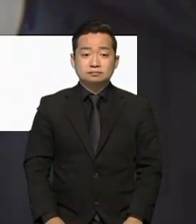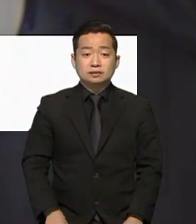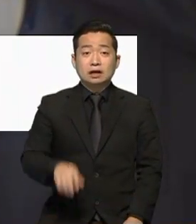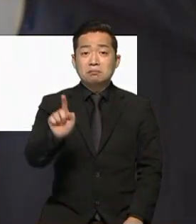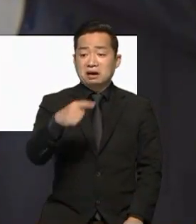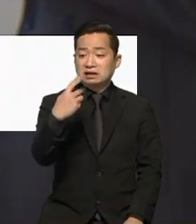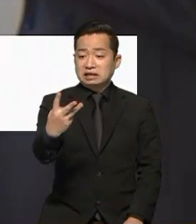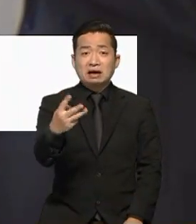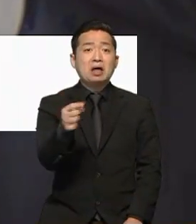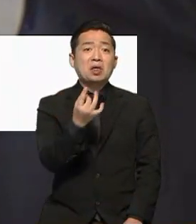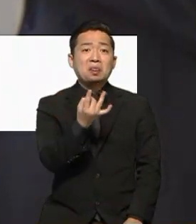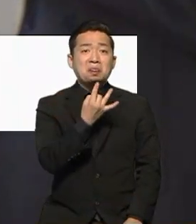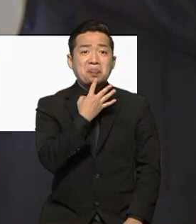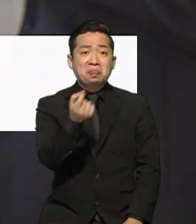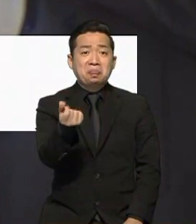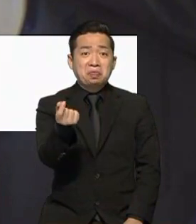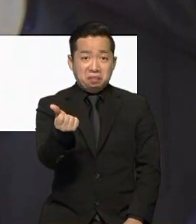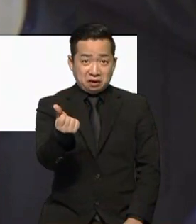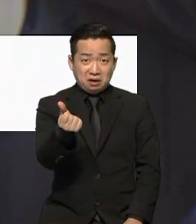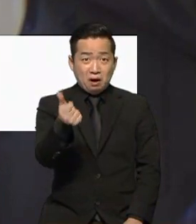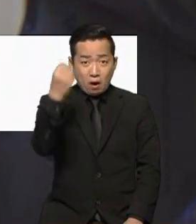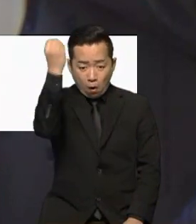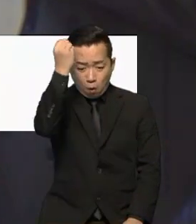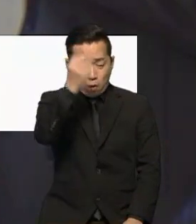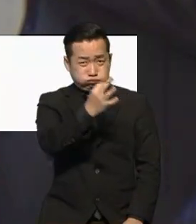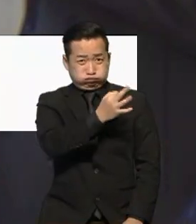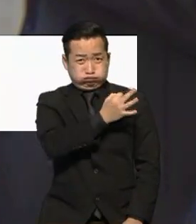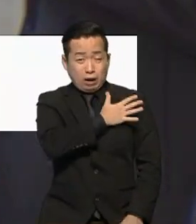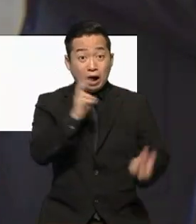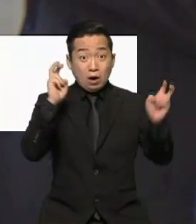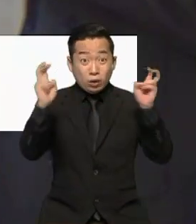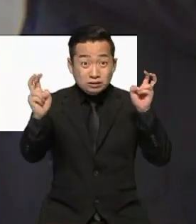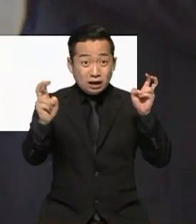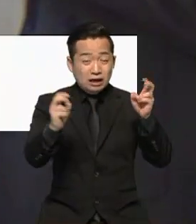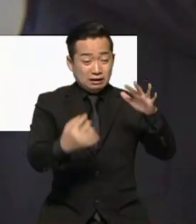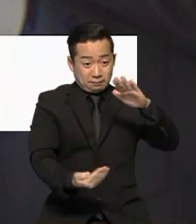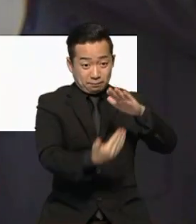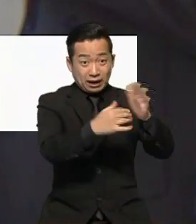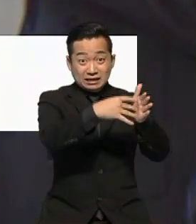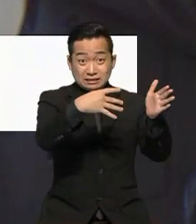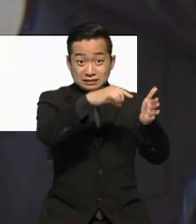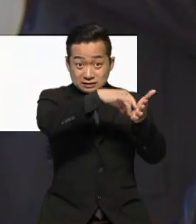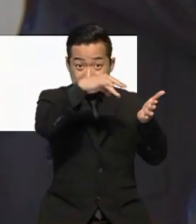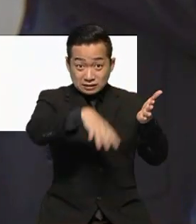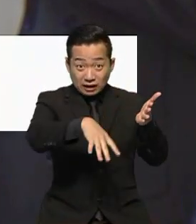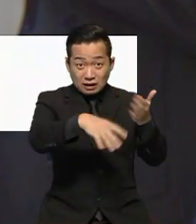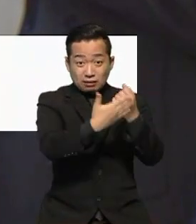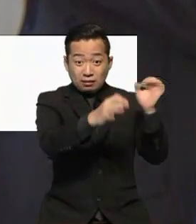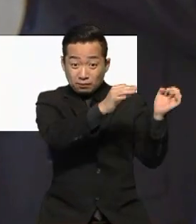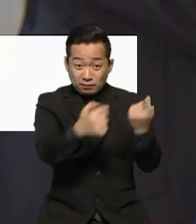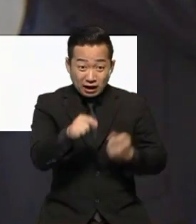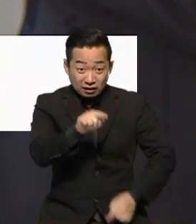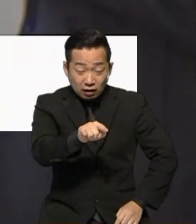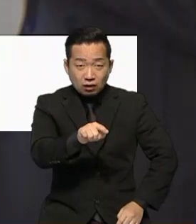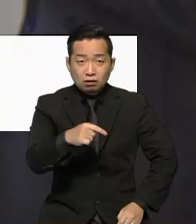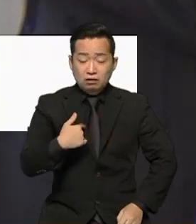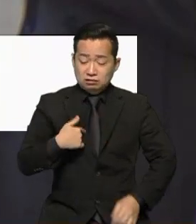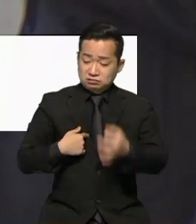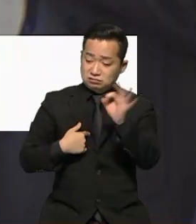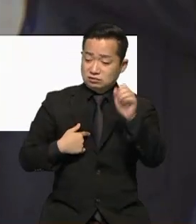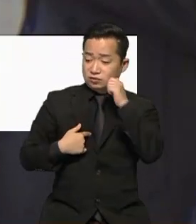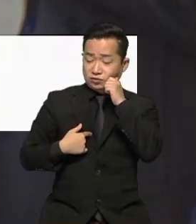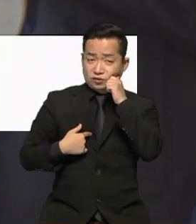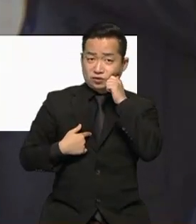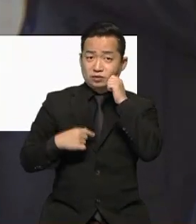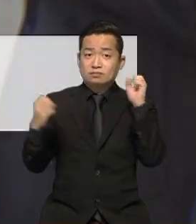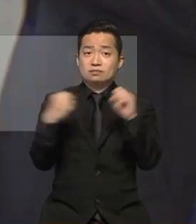103개밖에 되지 않는 이 초대기업의 최고 세율을 낮추는 문제 관련해서는 저희는 그건 이번에 수용하기 어렵겠다라고